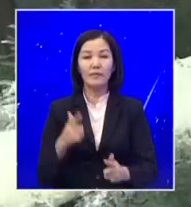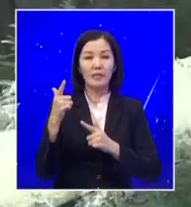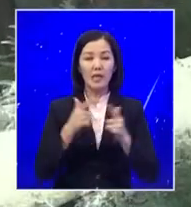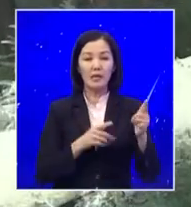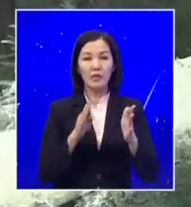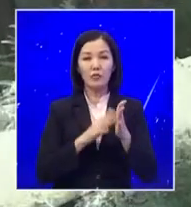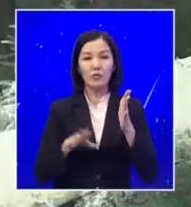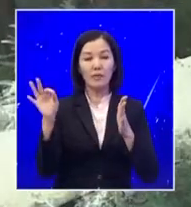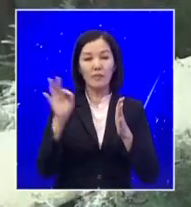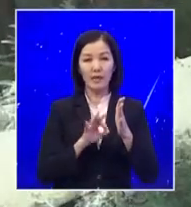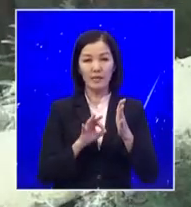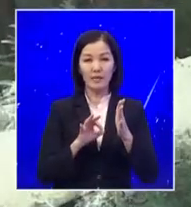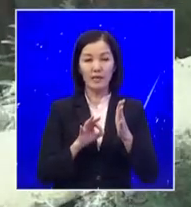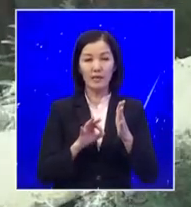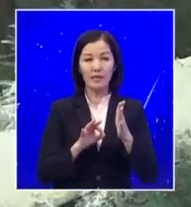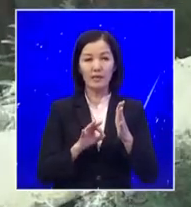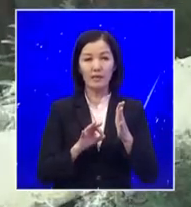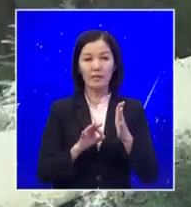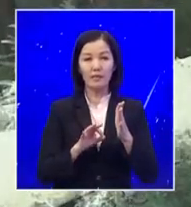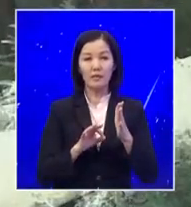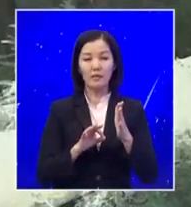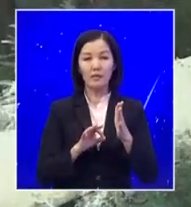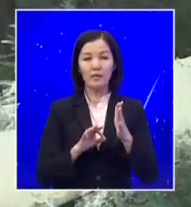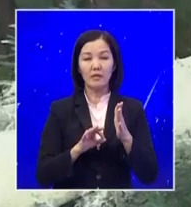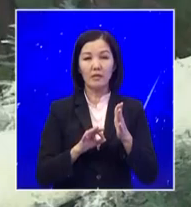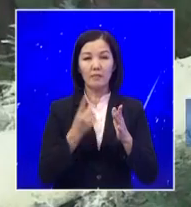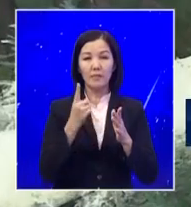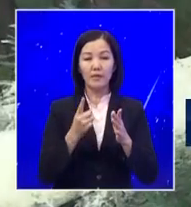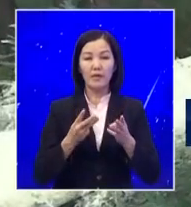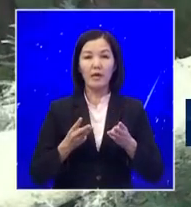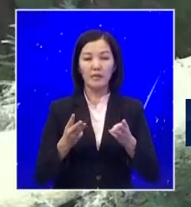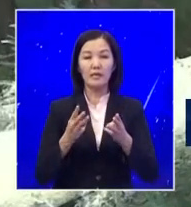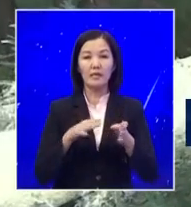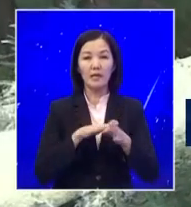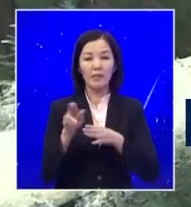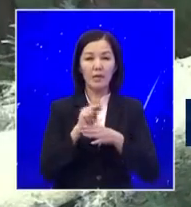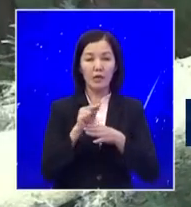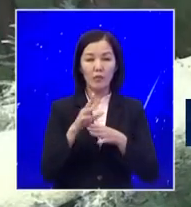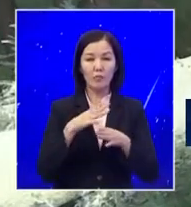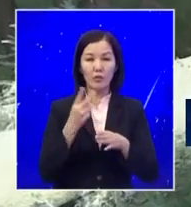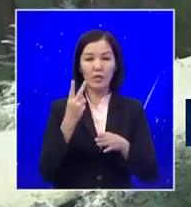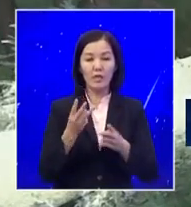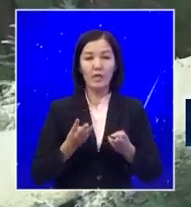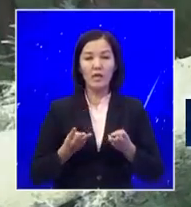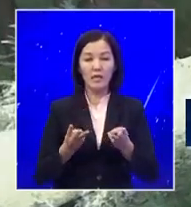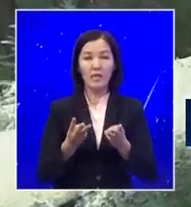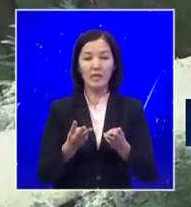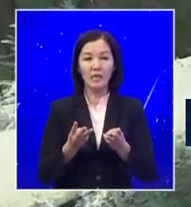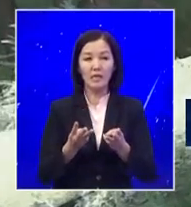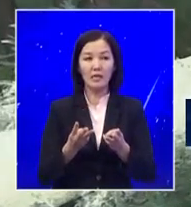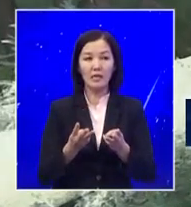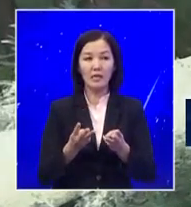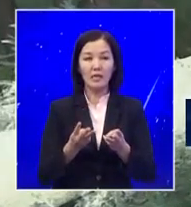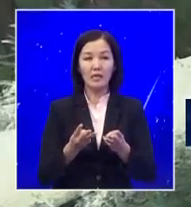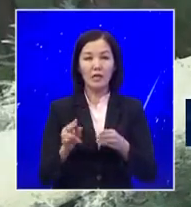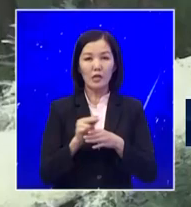Үш қазандық текущий ремонт, бір қазандық капитальный ремонт. Тағда екі котелінде екі қазандықты